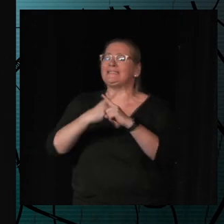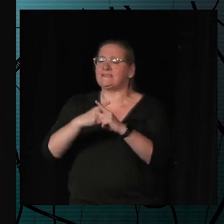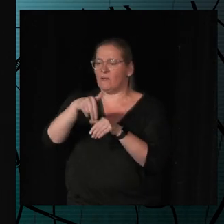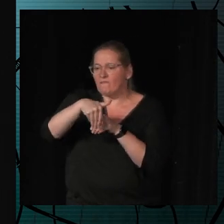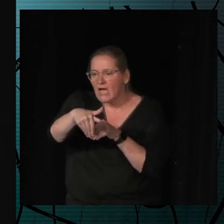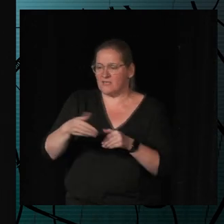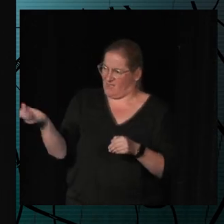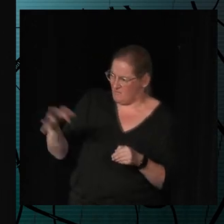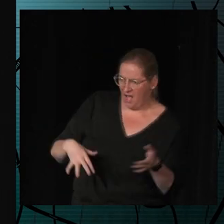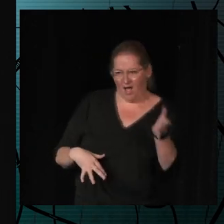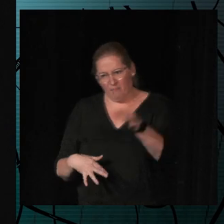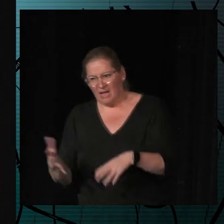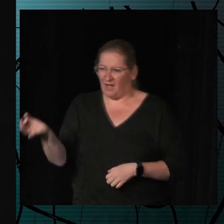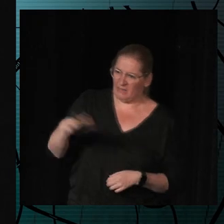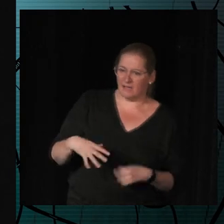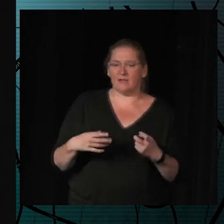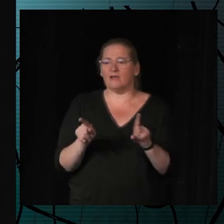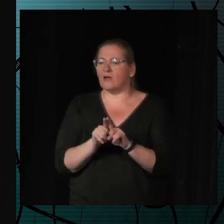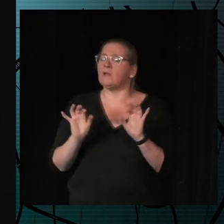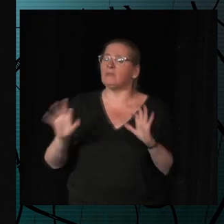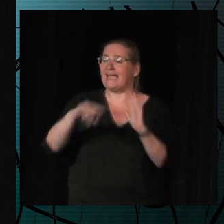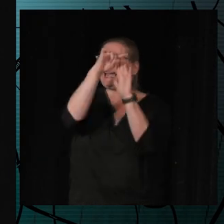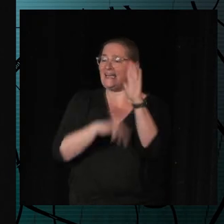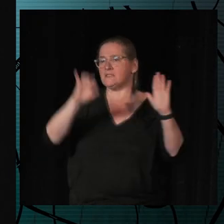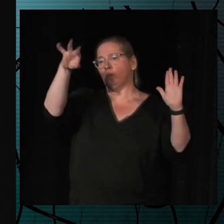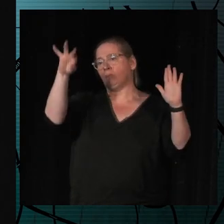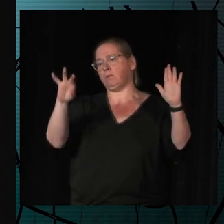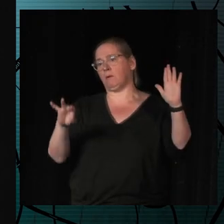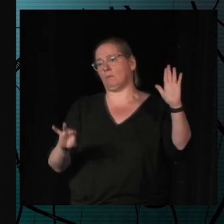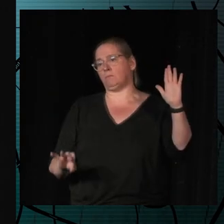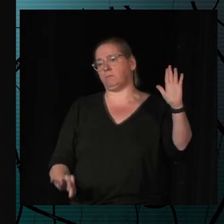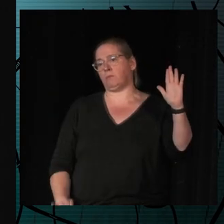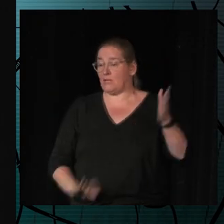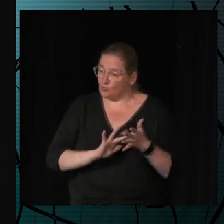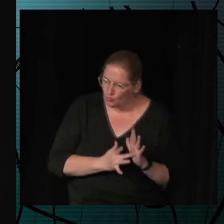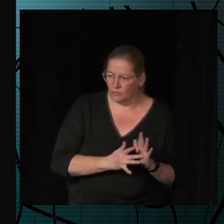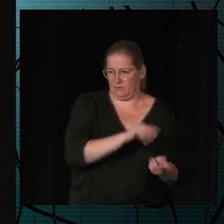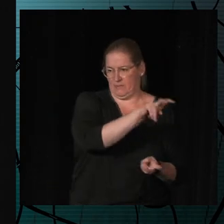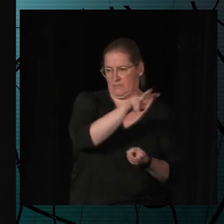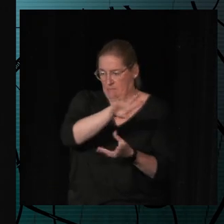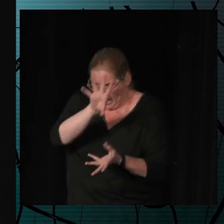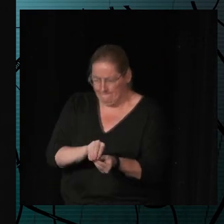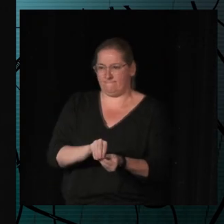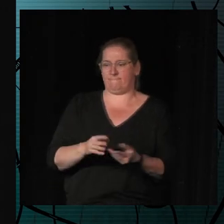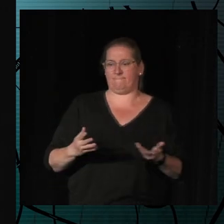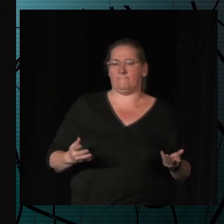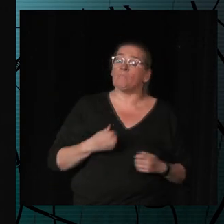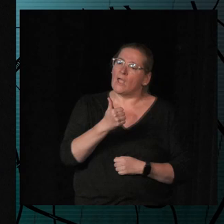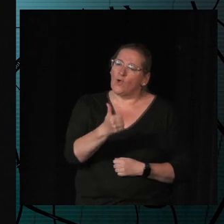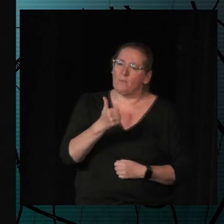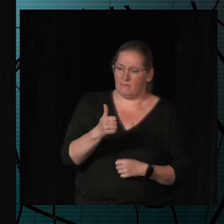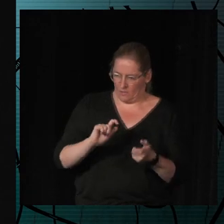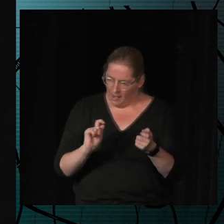tout l'intégral de Stepen King tout est coché donc là finalement il y a strictement rien d'intéressant et d'original de ce point de vue-là après ils ont une manière de